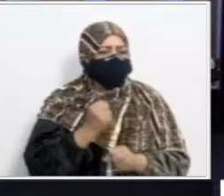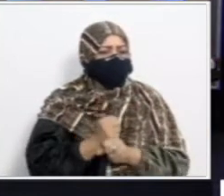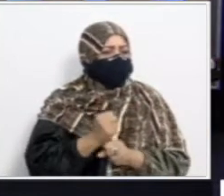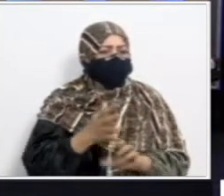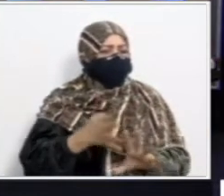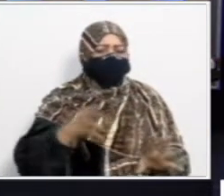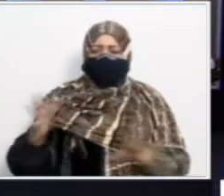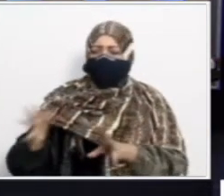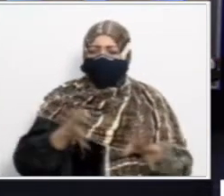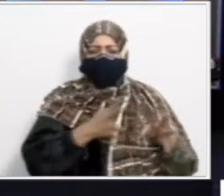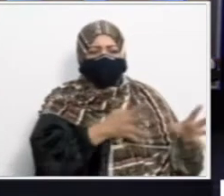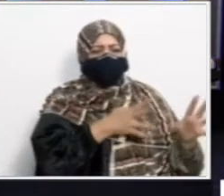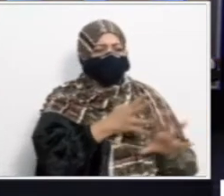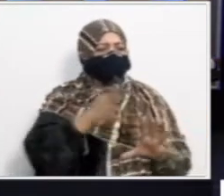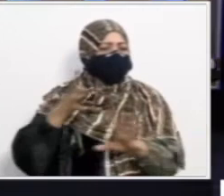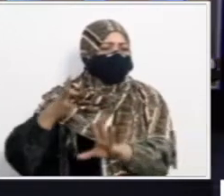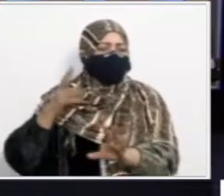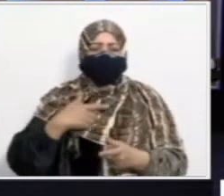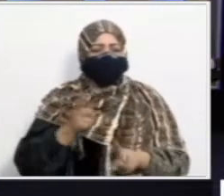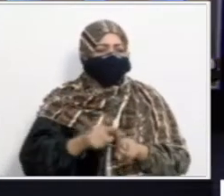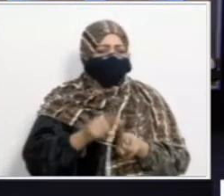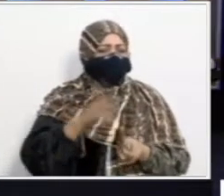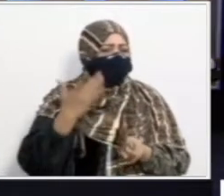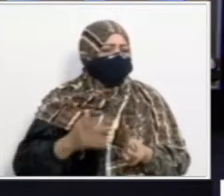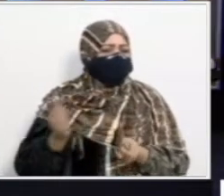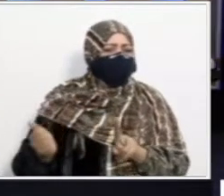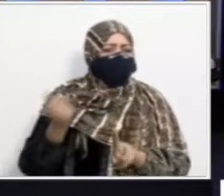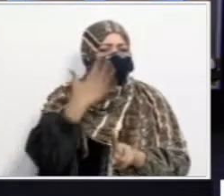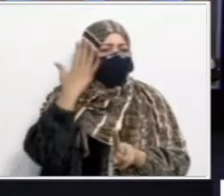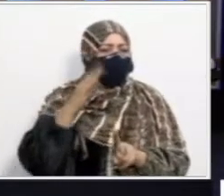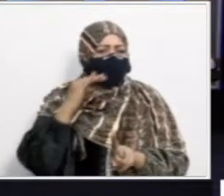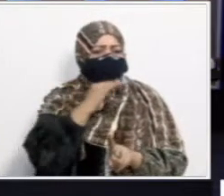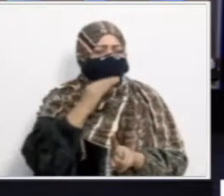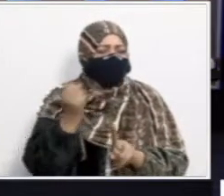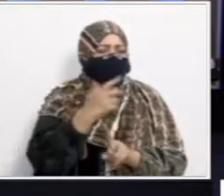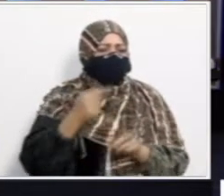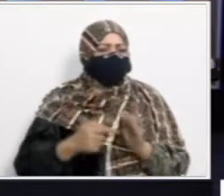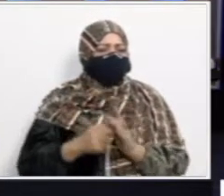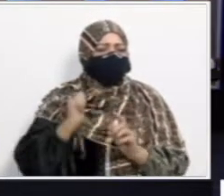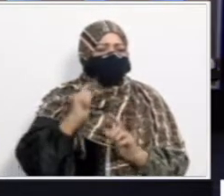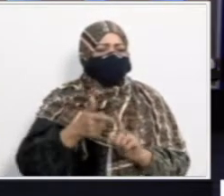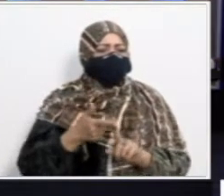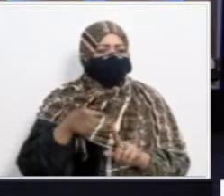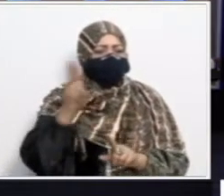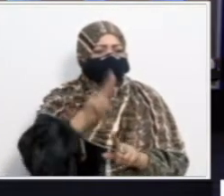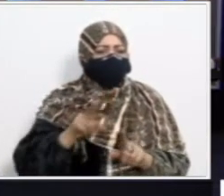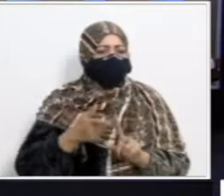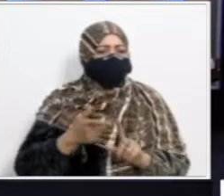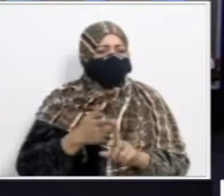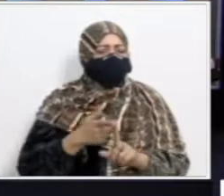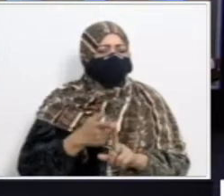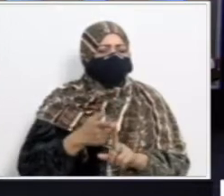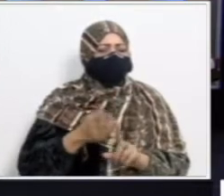الأول. واضح. ايوه. السؤال الثاني، عند الإمام خطيب الجمعة.